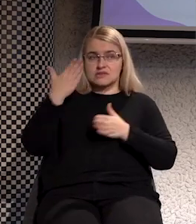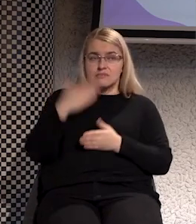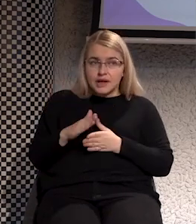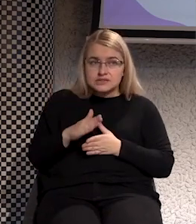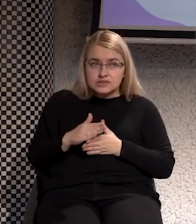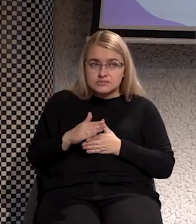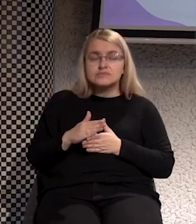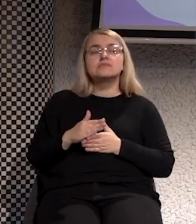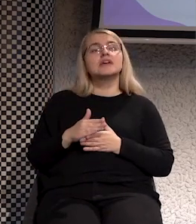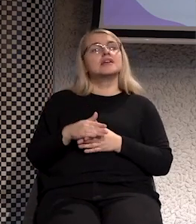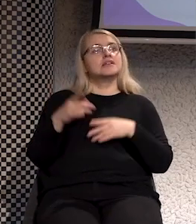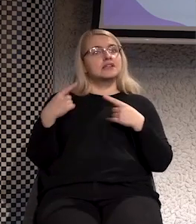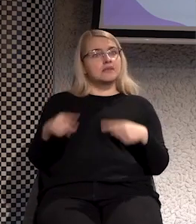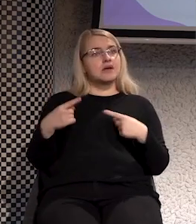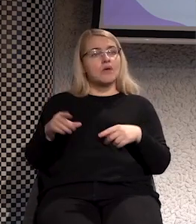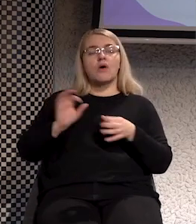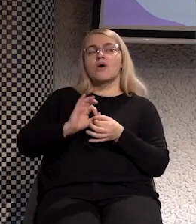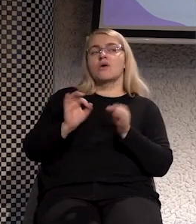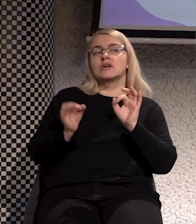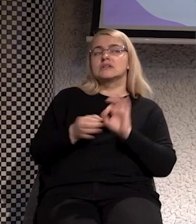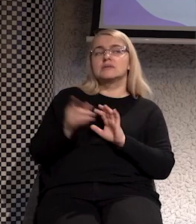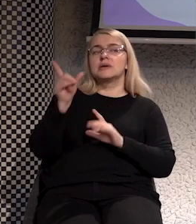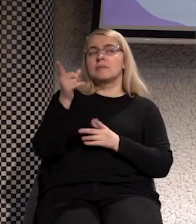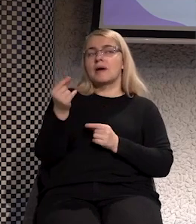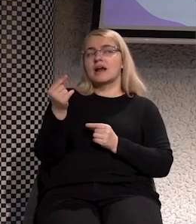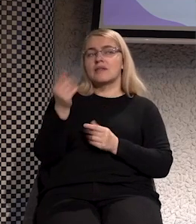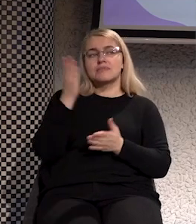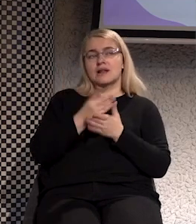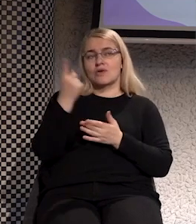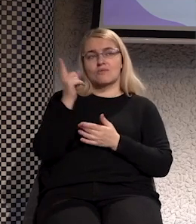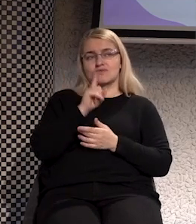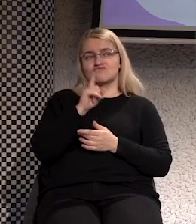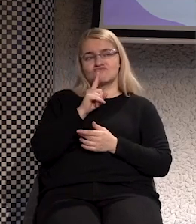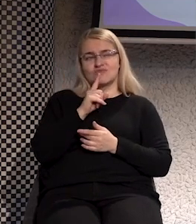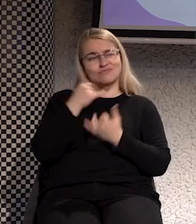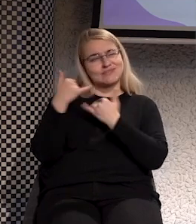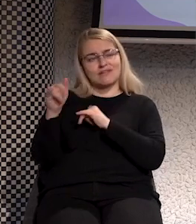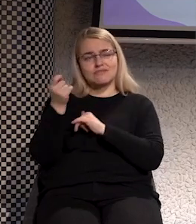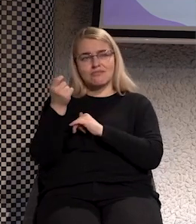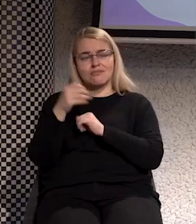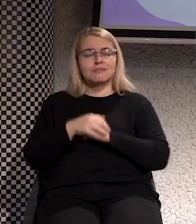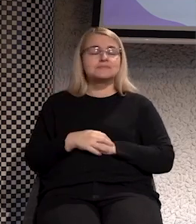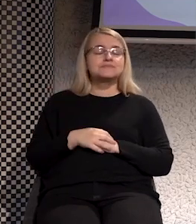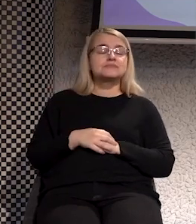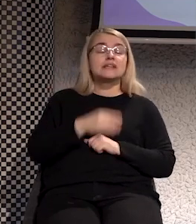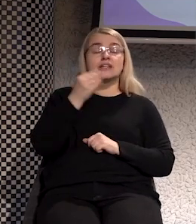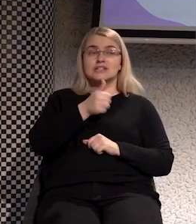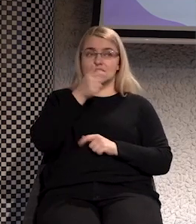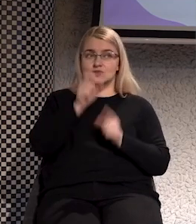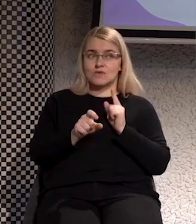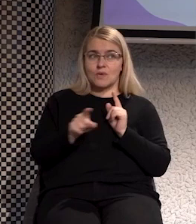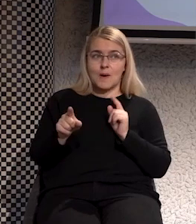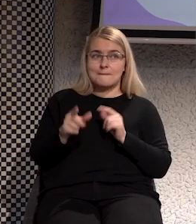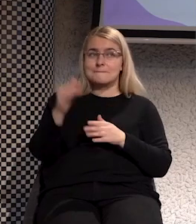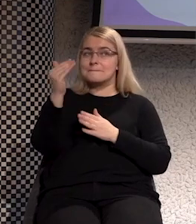które nie pojawiłyby się, gdyby ta para była czy składała się wyłącznie z mężczyzn. I jeszcze jedno słowo, bo tego nie powiedziałem. Ten program dla mężczyzn,